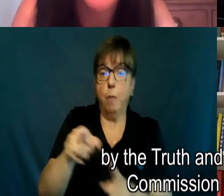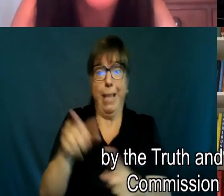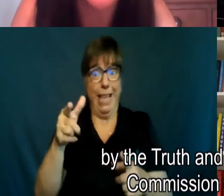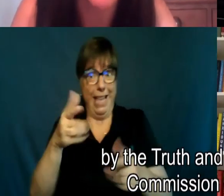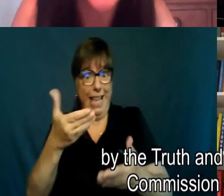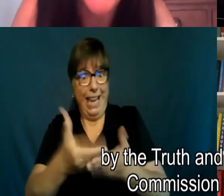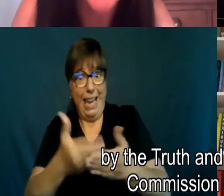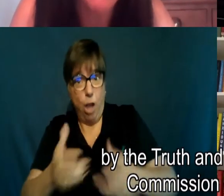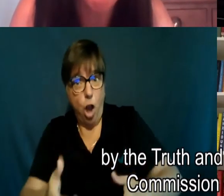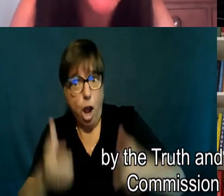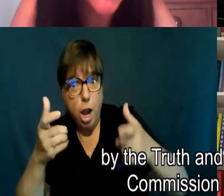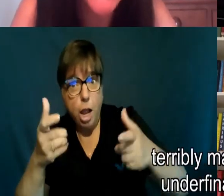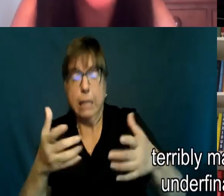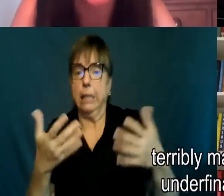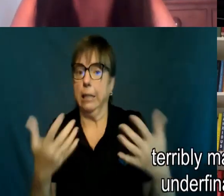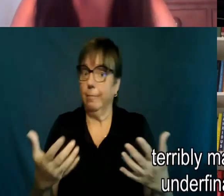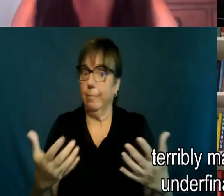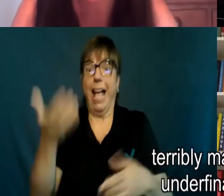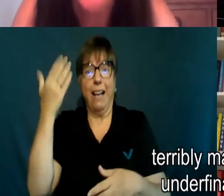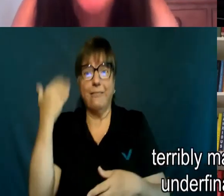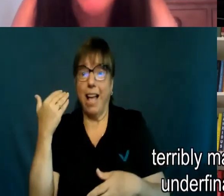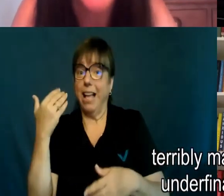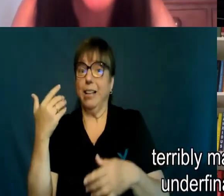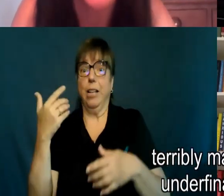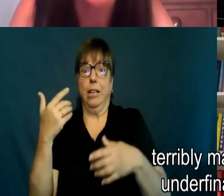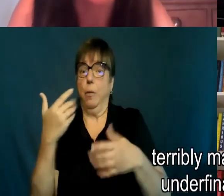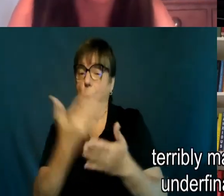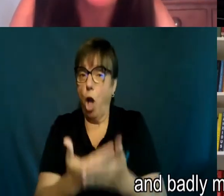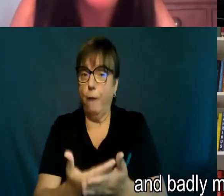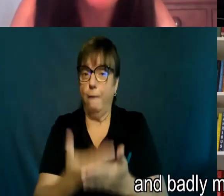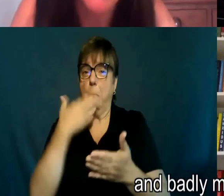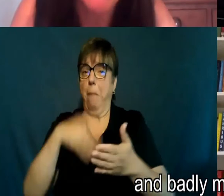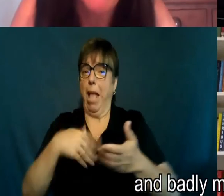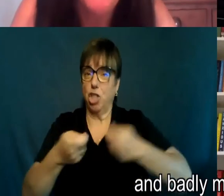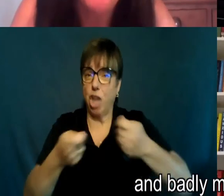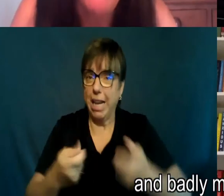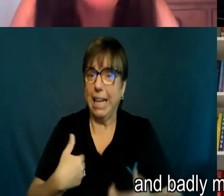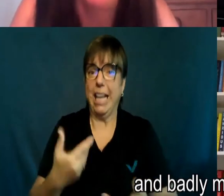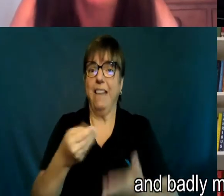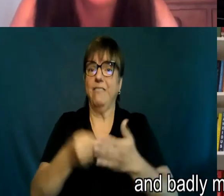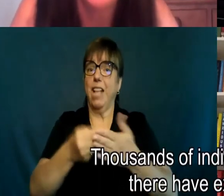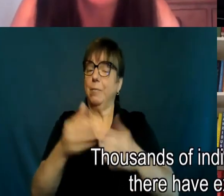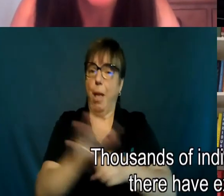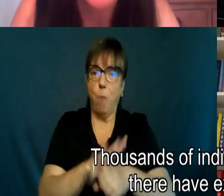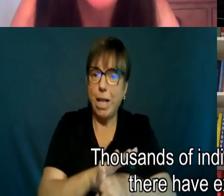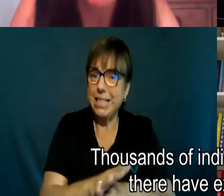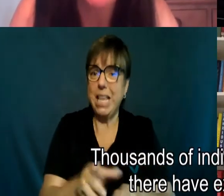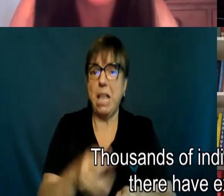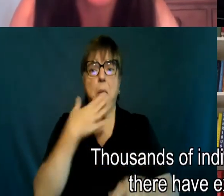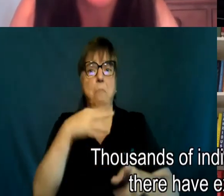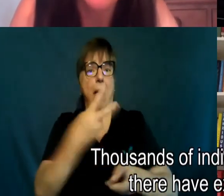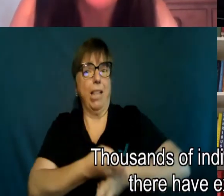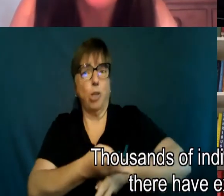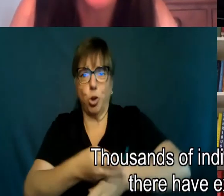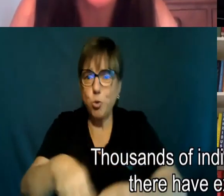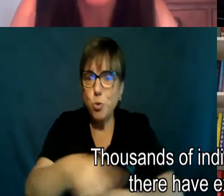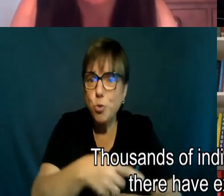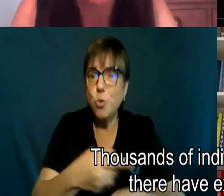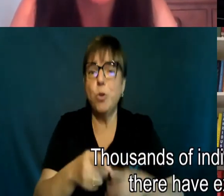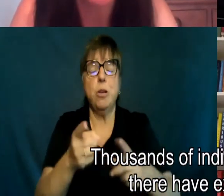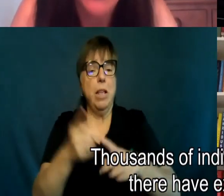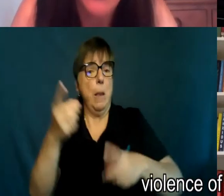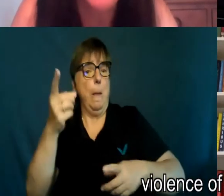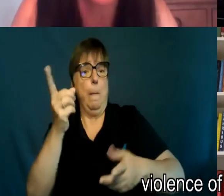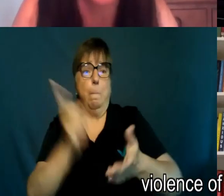la Commission de vérité, une réconciliation mal gérée, sous-financée, mal entretenue. Des milliers d'enfants autochtones